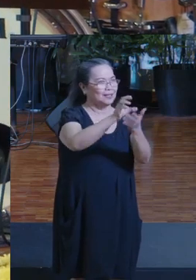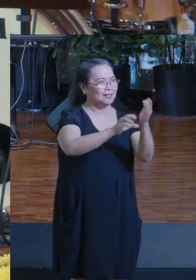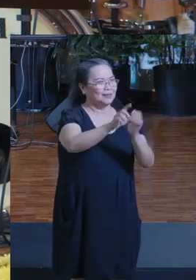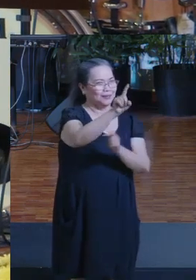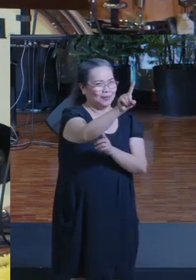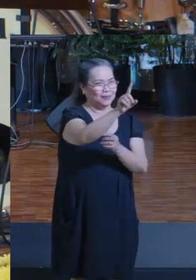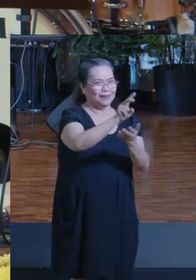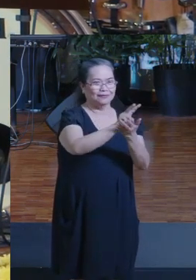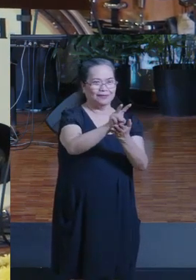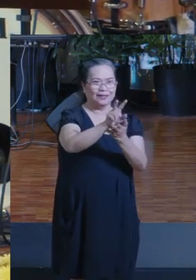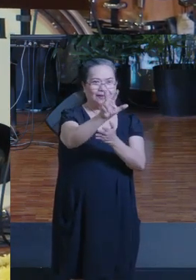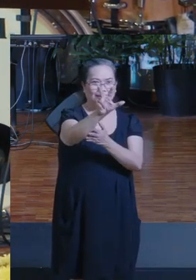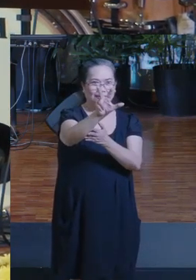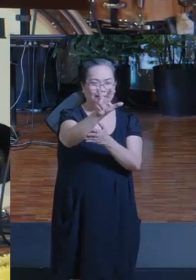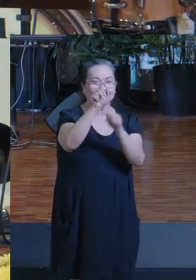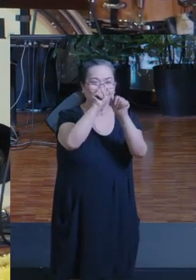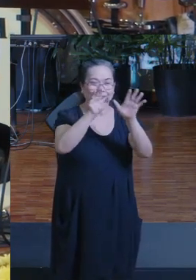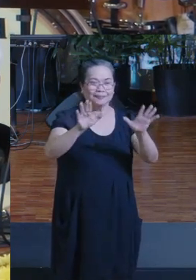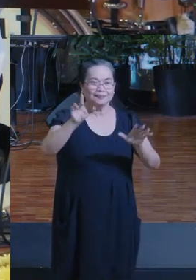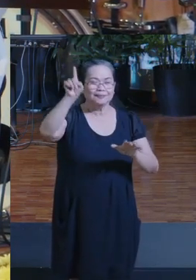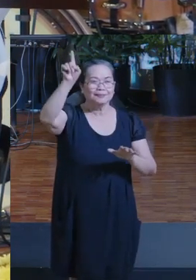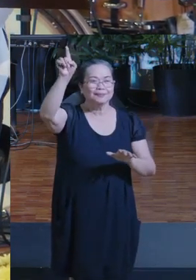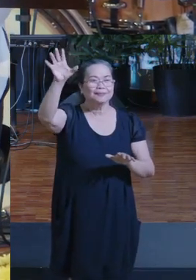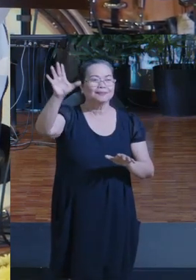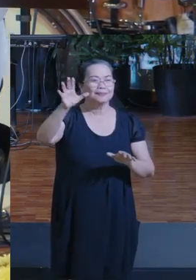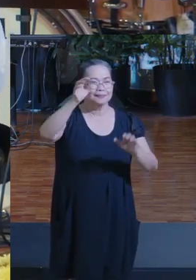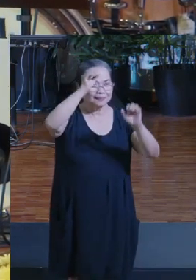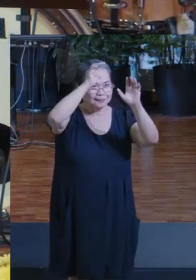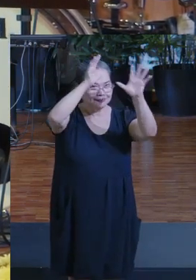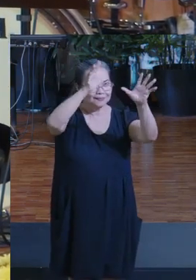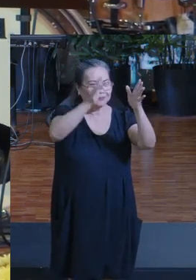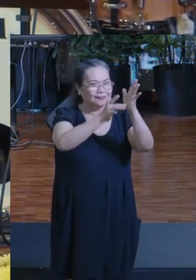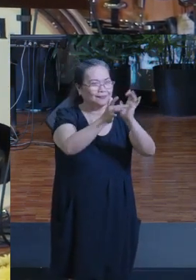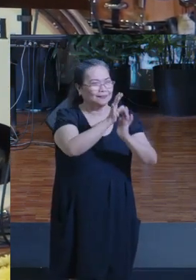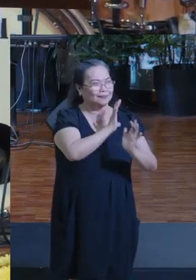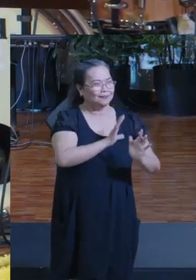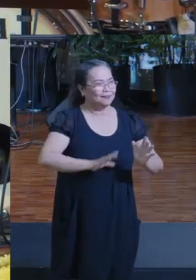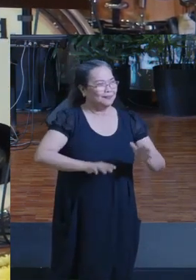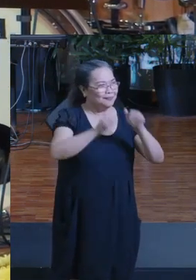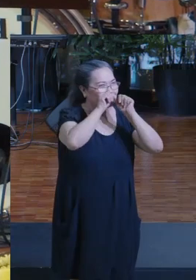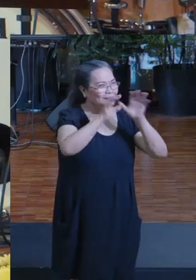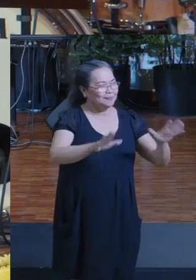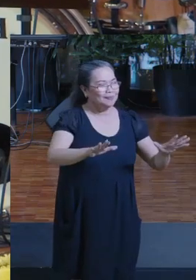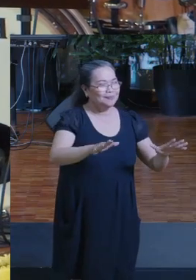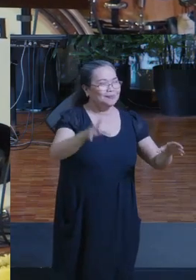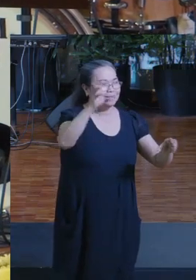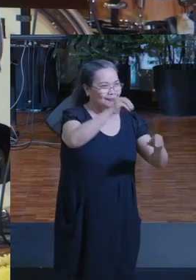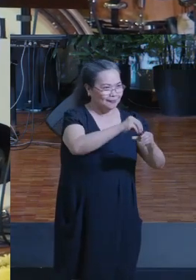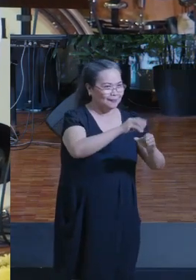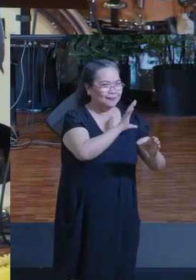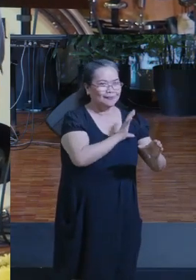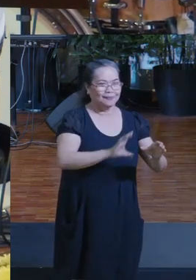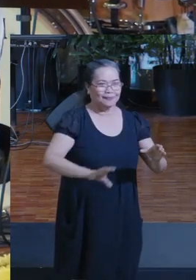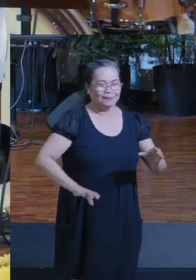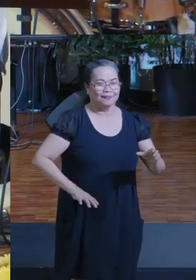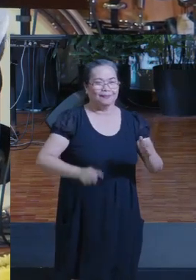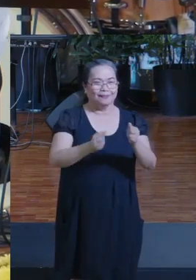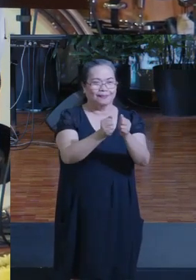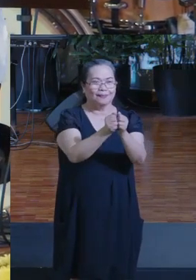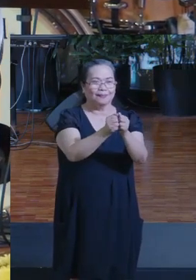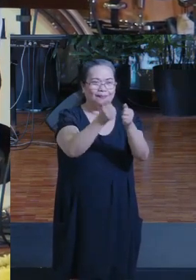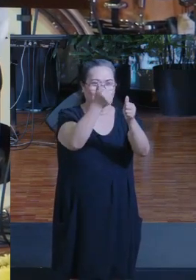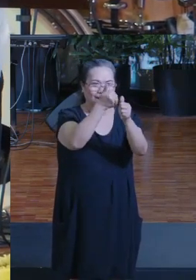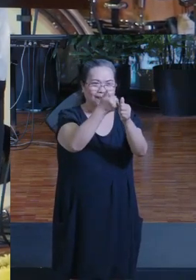3. Blessed be the God and Father of our Lord Jesus Christ, who has blessed us in Christ with